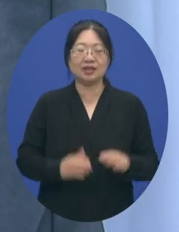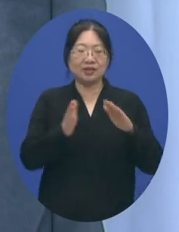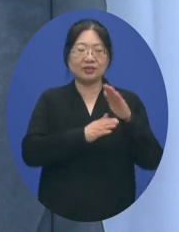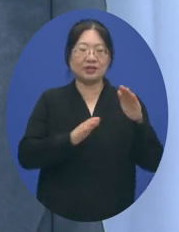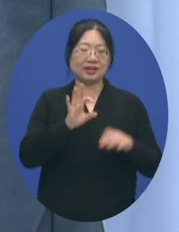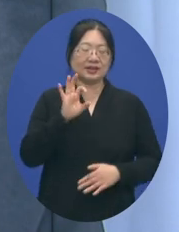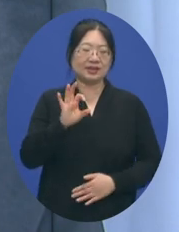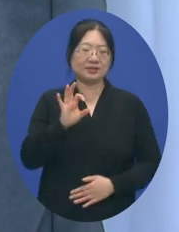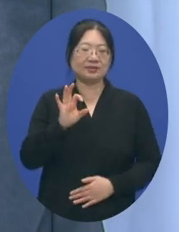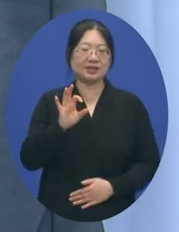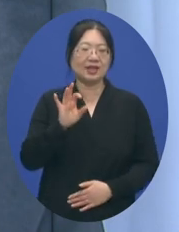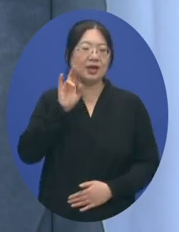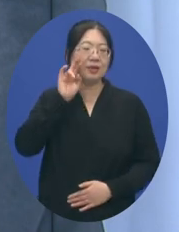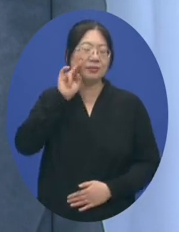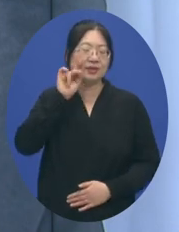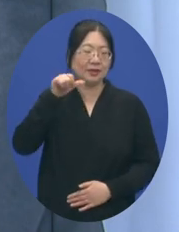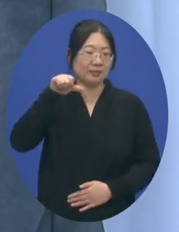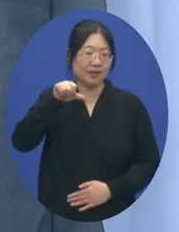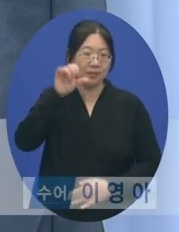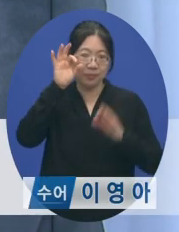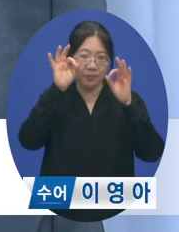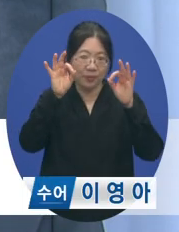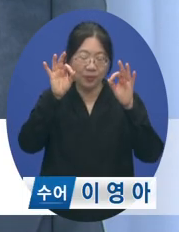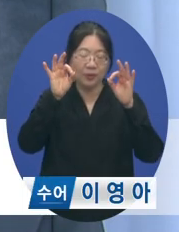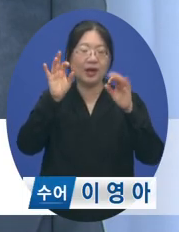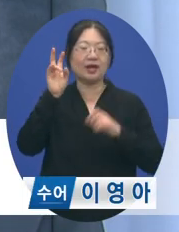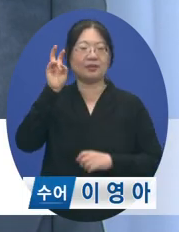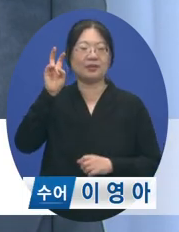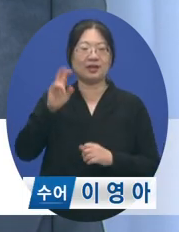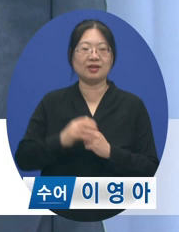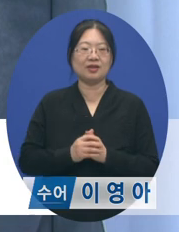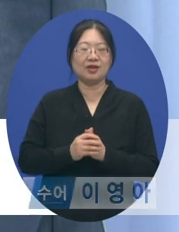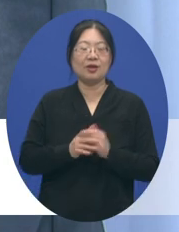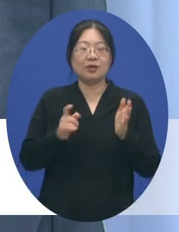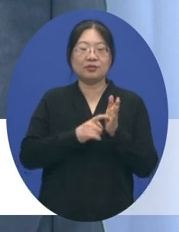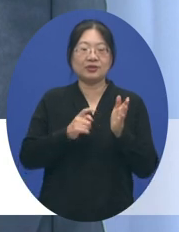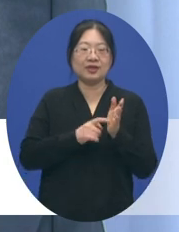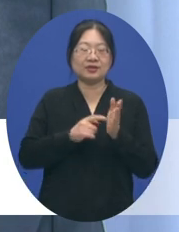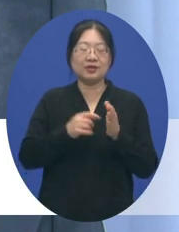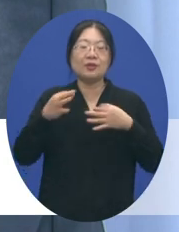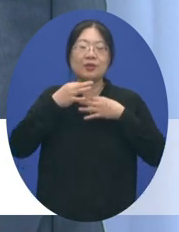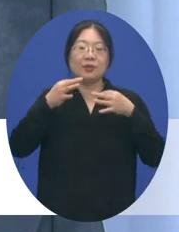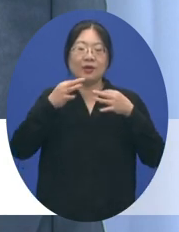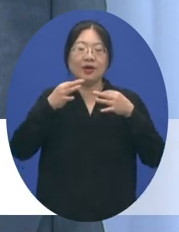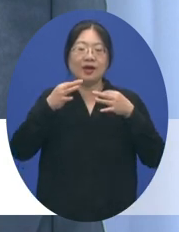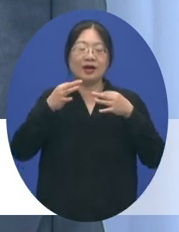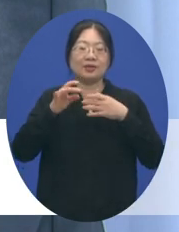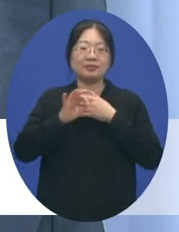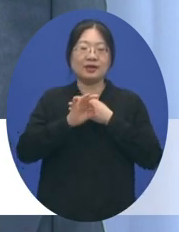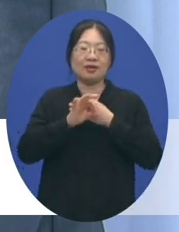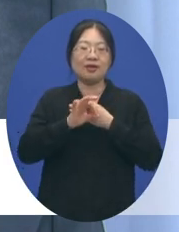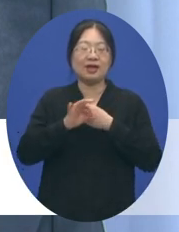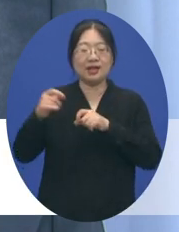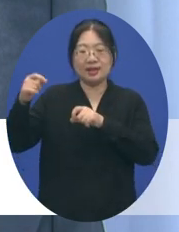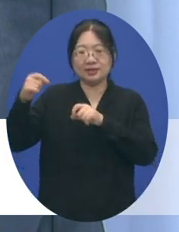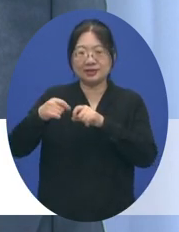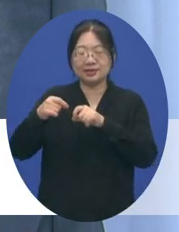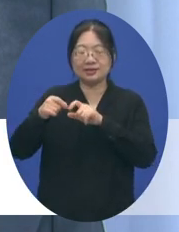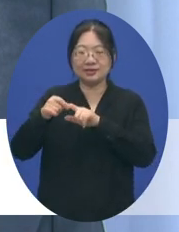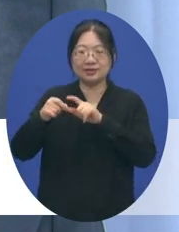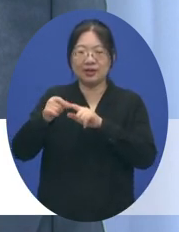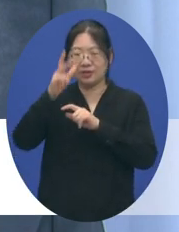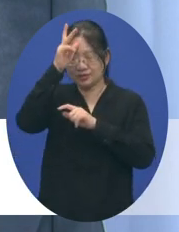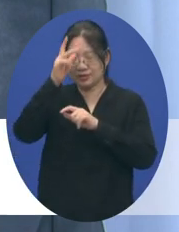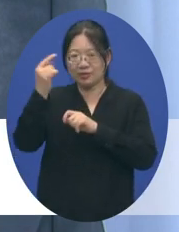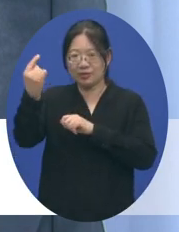공중 화장실 비상벨 보신 적 있으실 겁니다 위급시 누르거나 소리치면 근처 경찰서에서 출동하는데 돈의 대부분